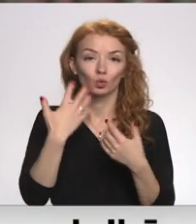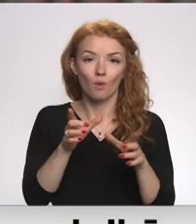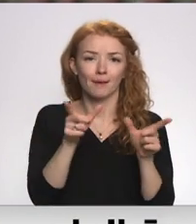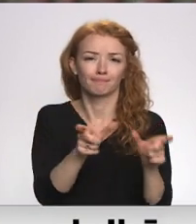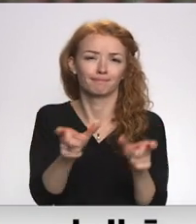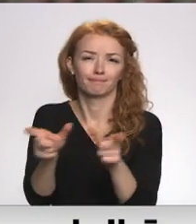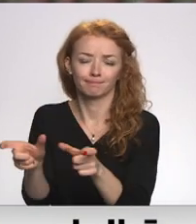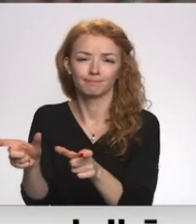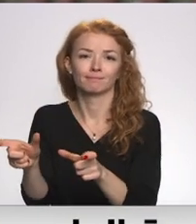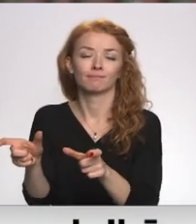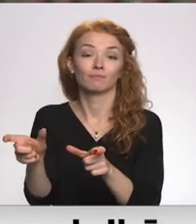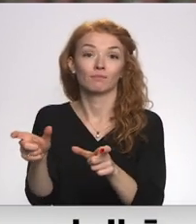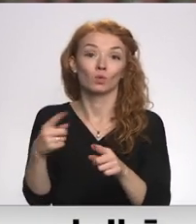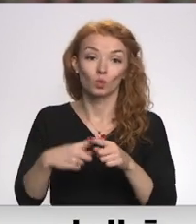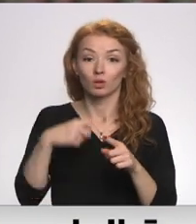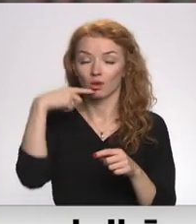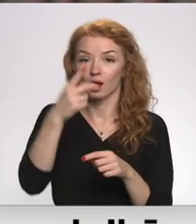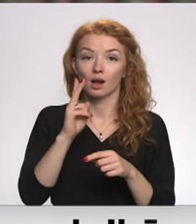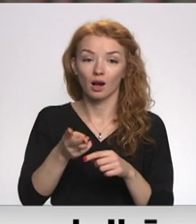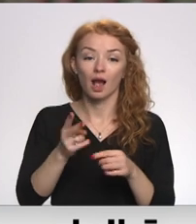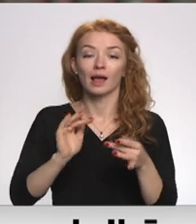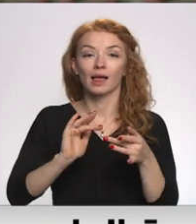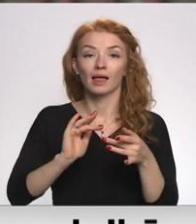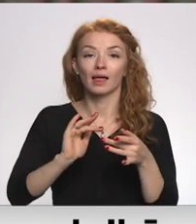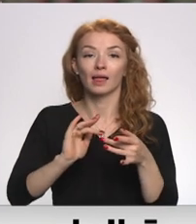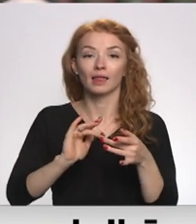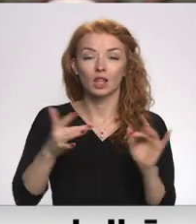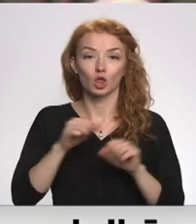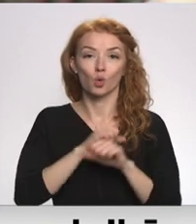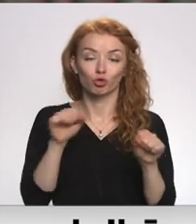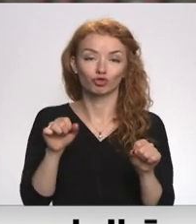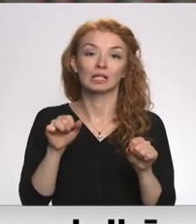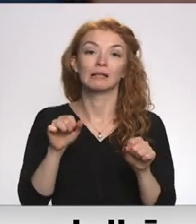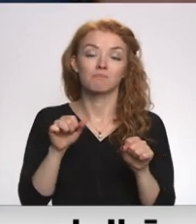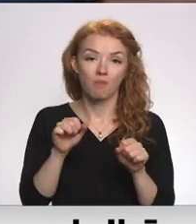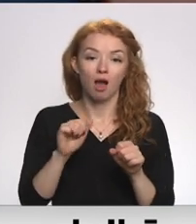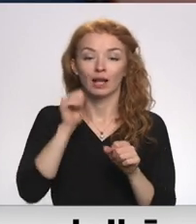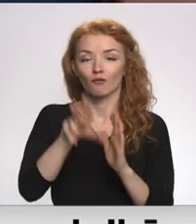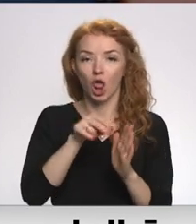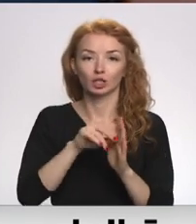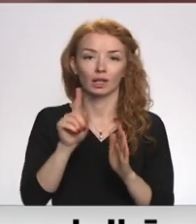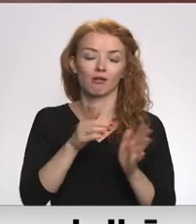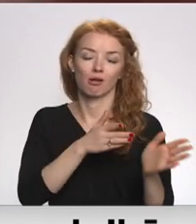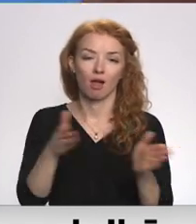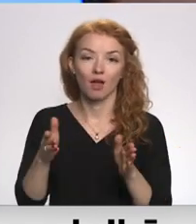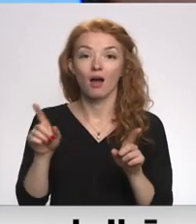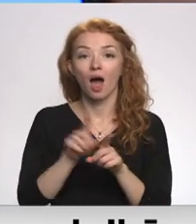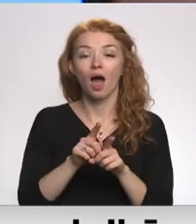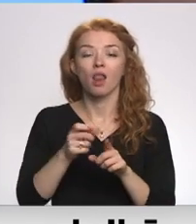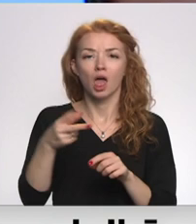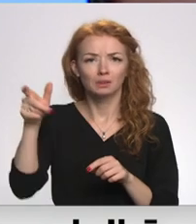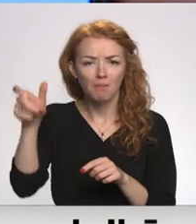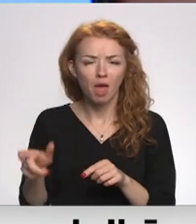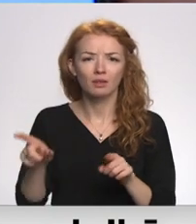Un teicu, ka arī kiberdrošības ziņā rītdienas vēlēšanas ir gatavas notikt. Gan kiberdrošības eksperti, gan